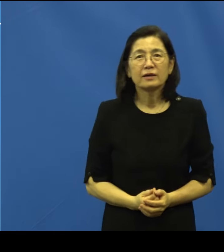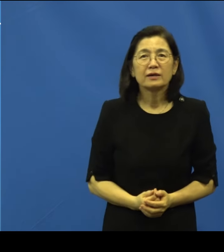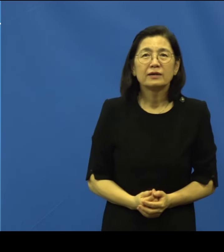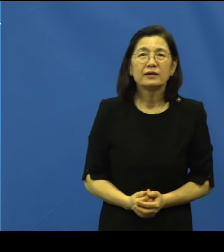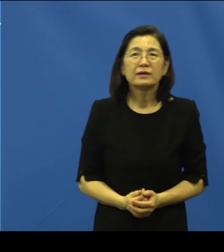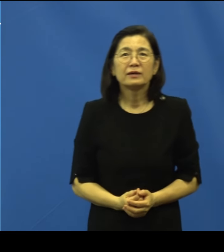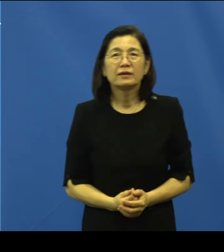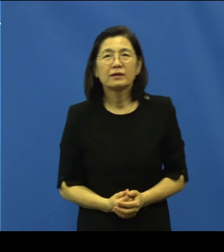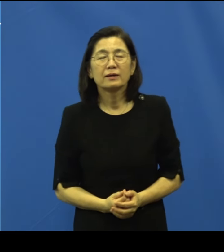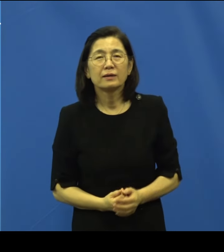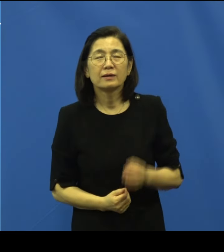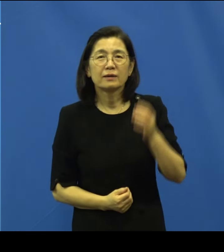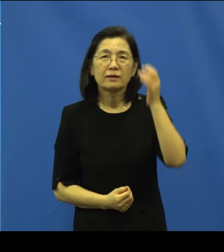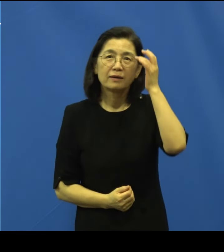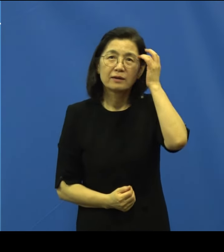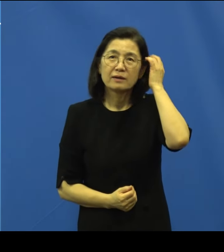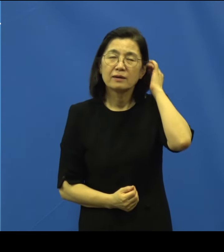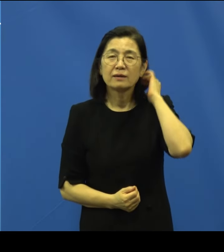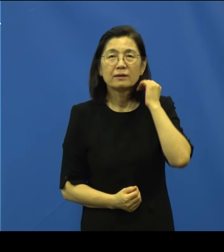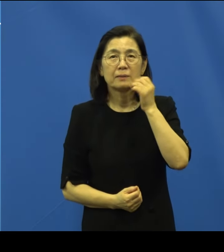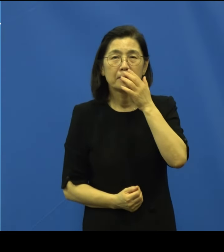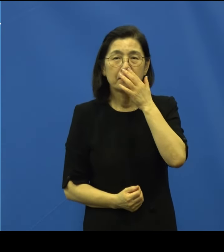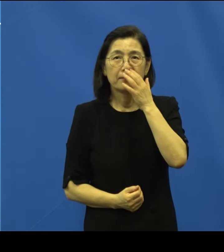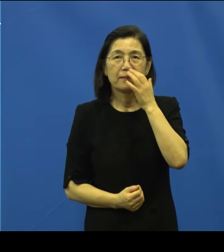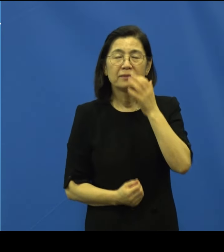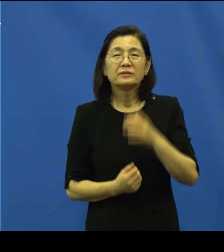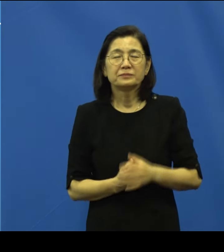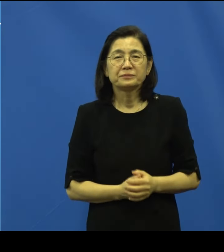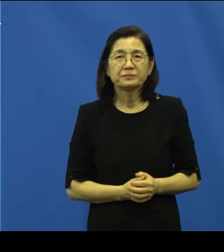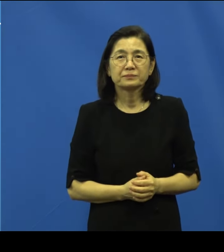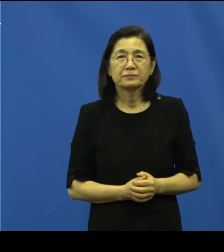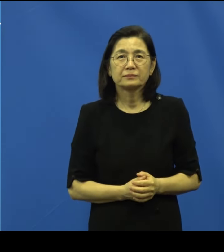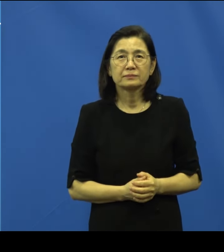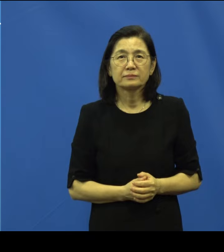거예요. 이거 1년도 안 갈 거지. 근데 그게 생명을 걸어요? 안 걸잖아요.